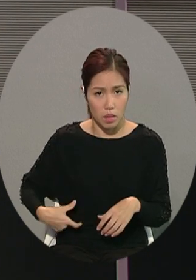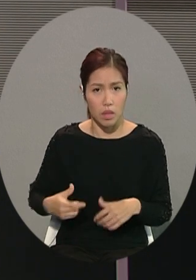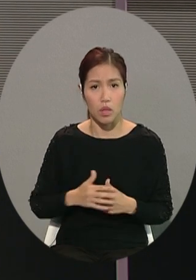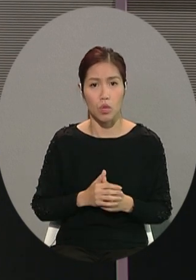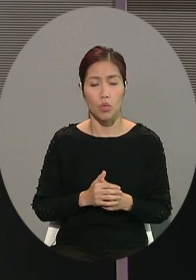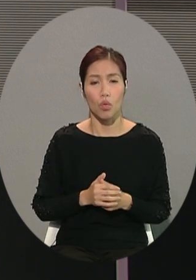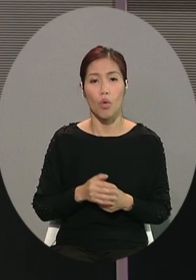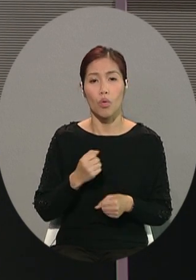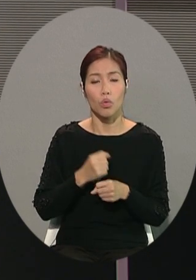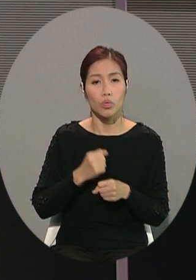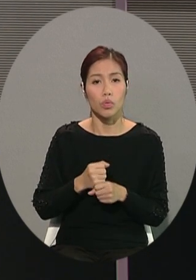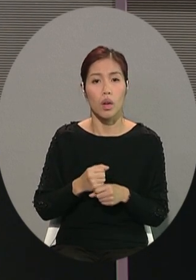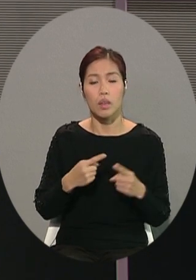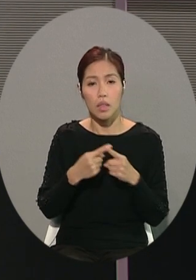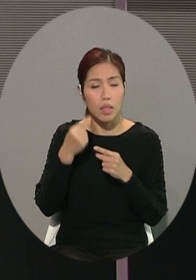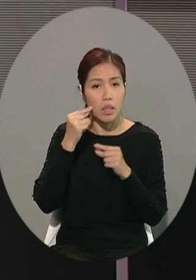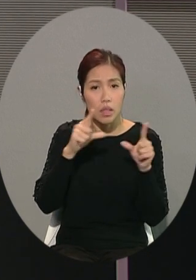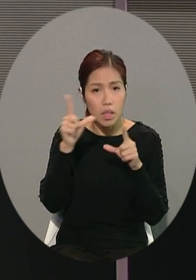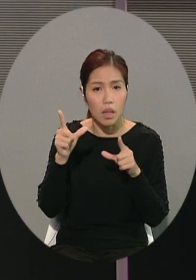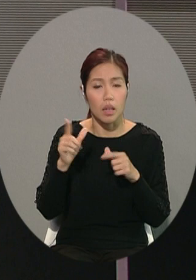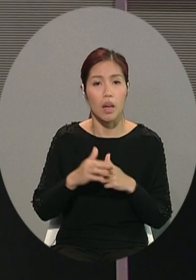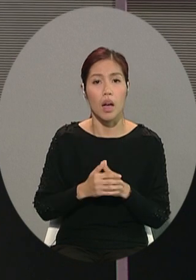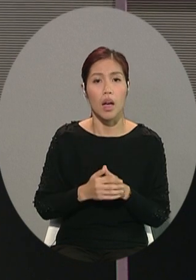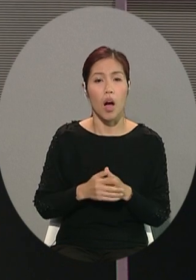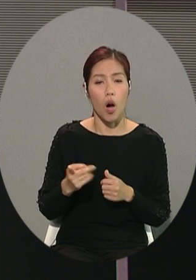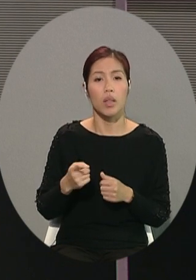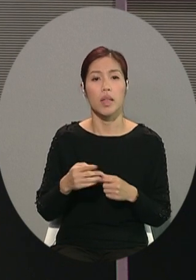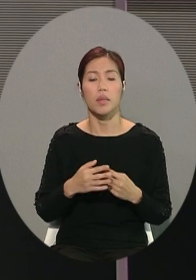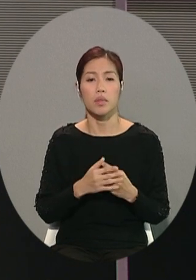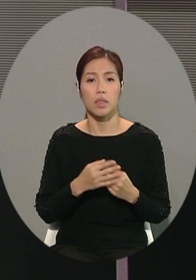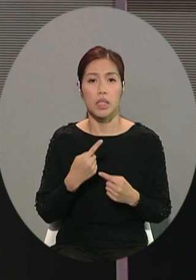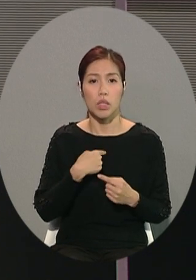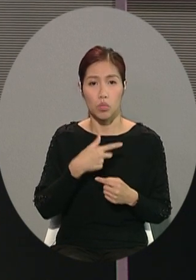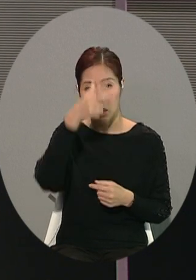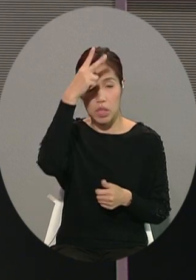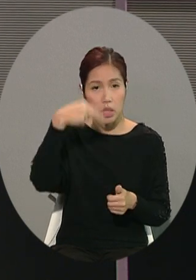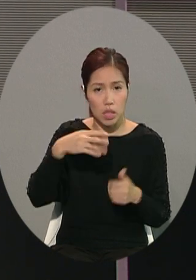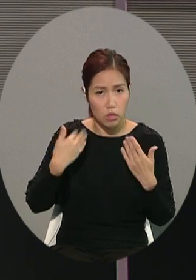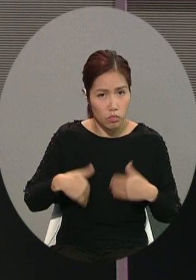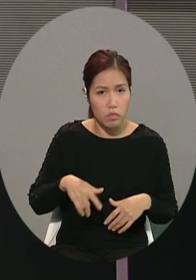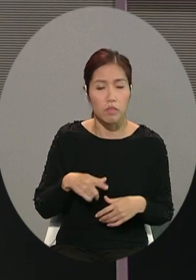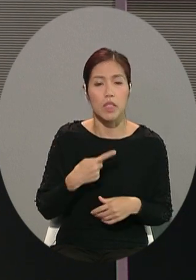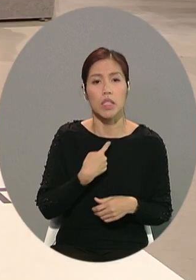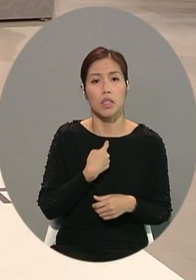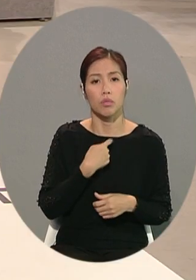係要做民生嘅，喺政治上高，其實我哋都要扮演啲角色嘅。我想問下有冇啲咩意見，大家？